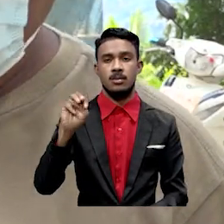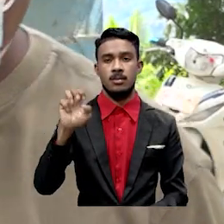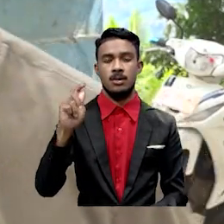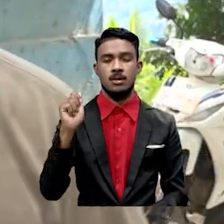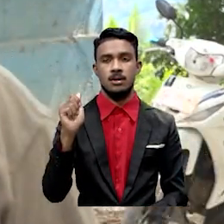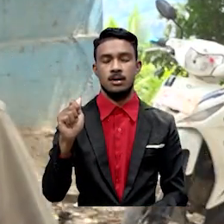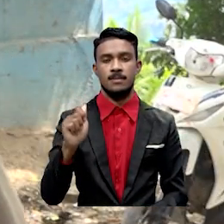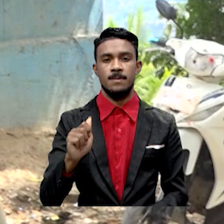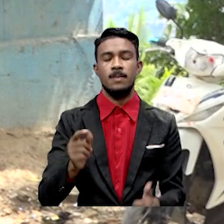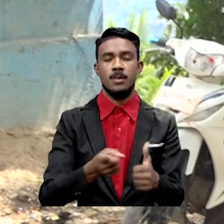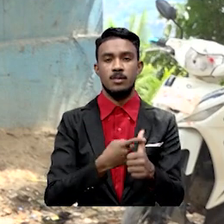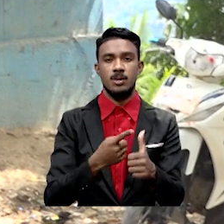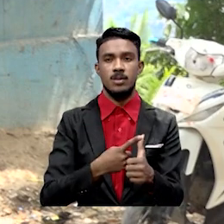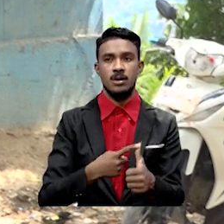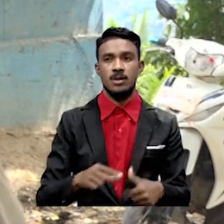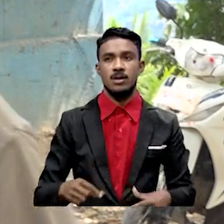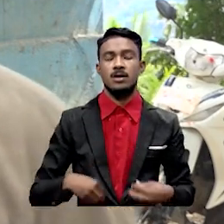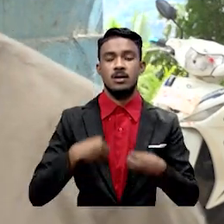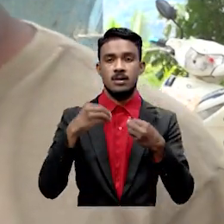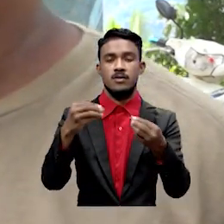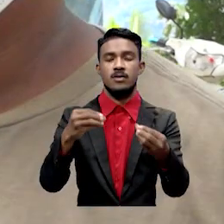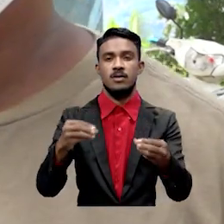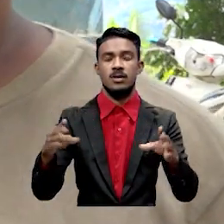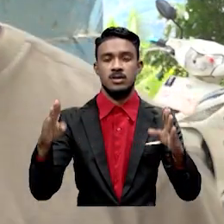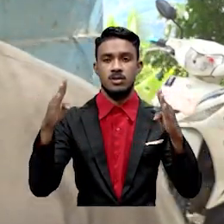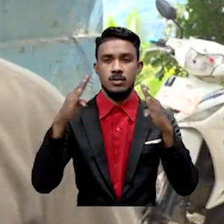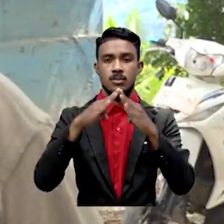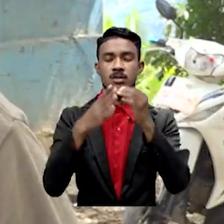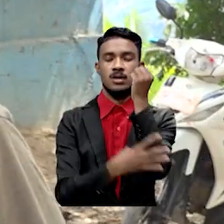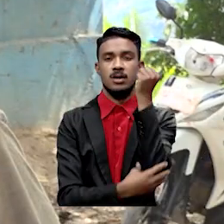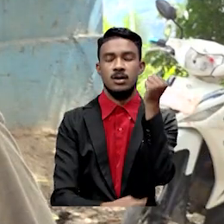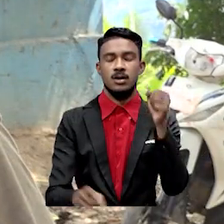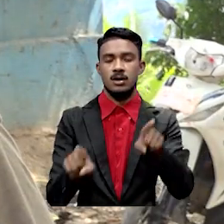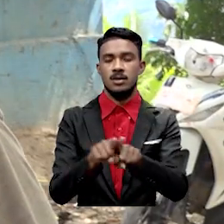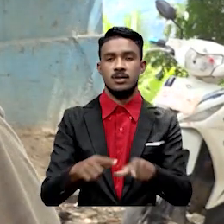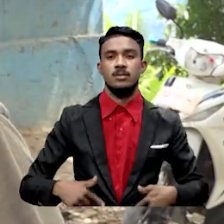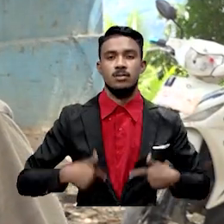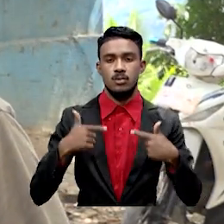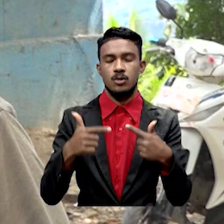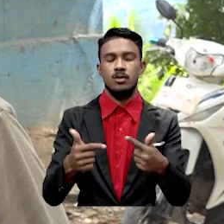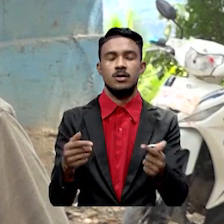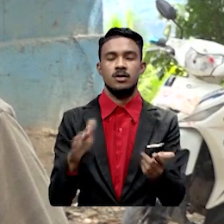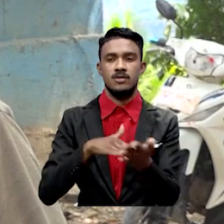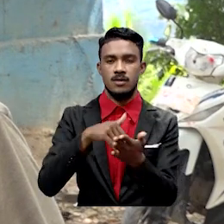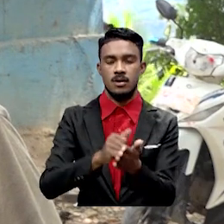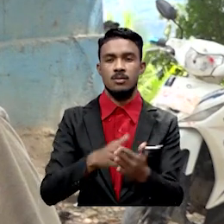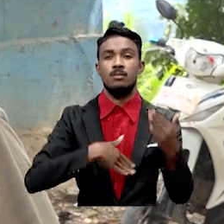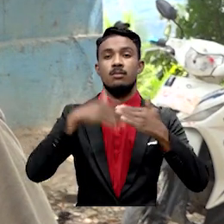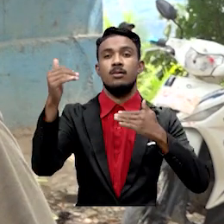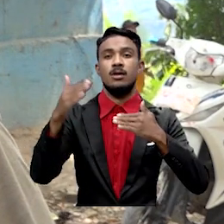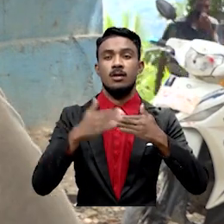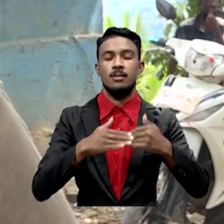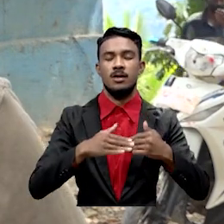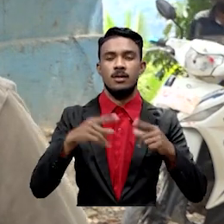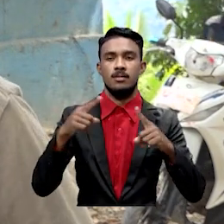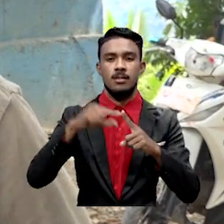ba tau ansa ante sa umba umuk bit laca ama sete moris la bele lu problema ina pero darle ba